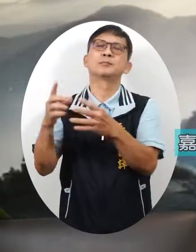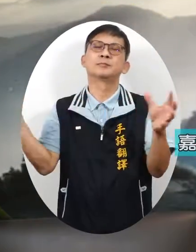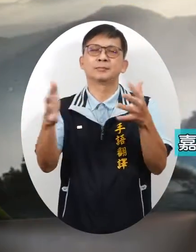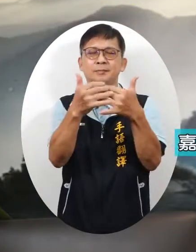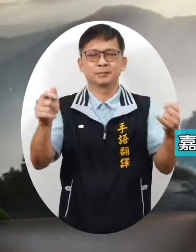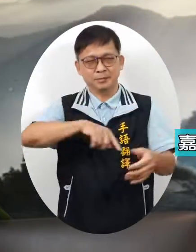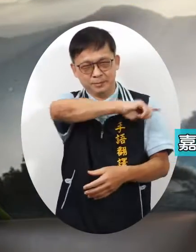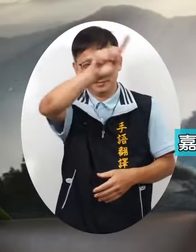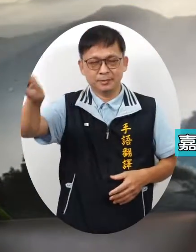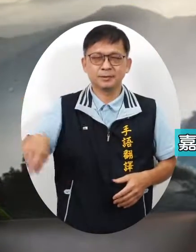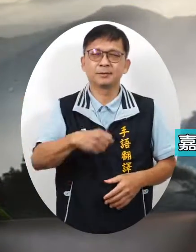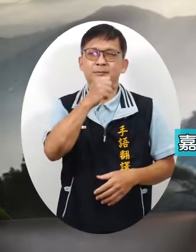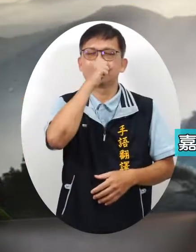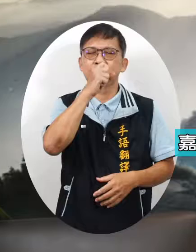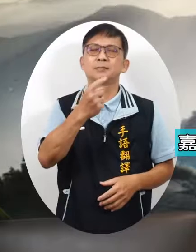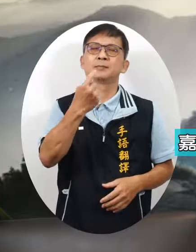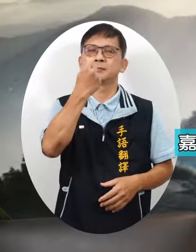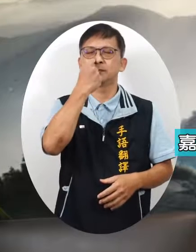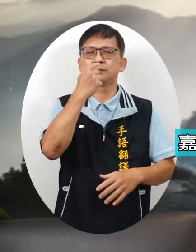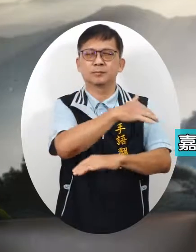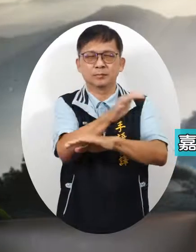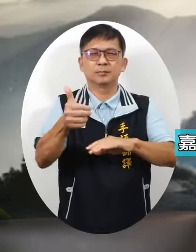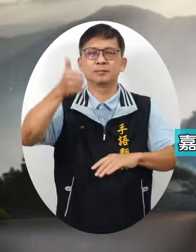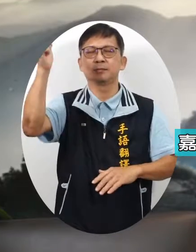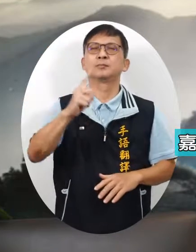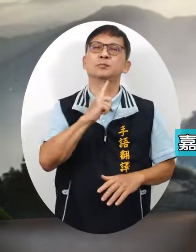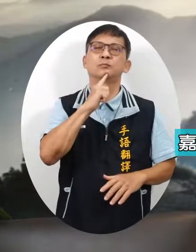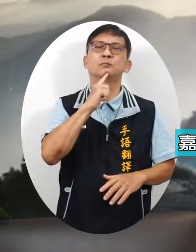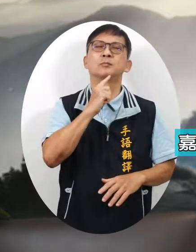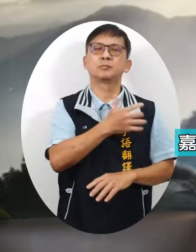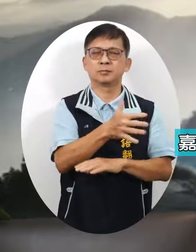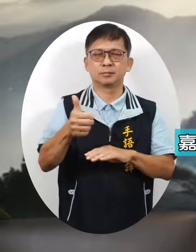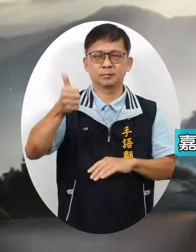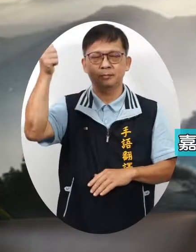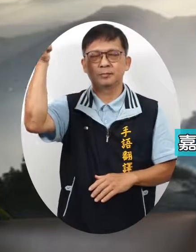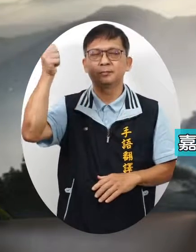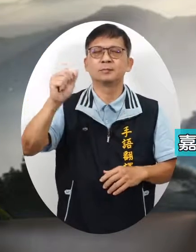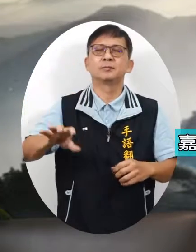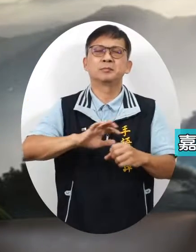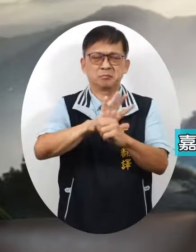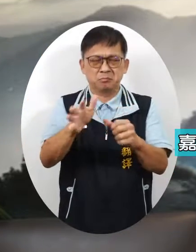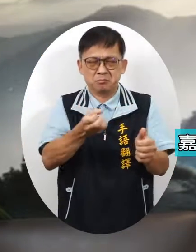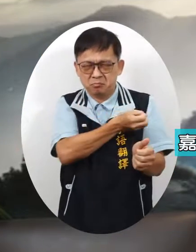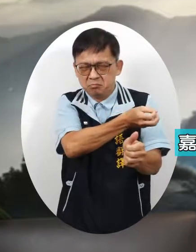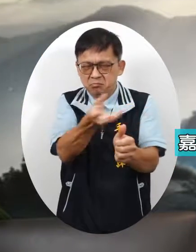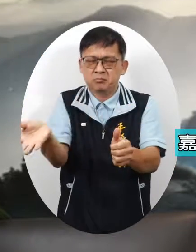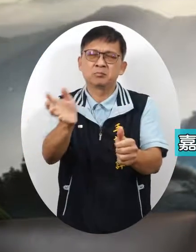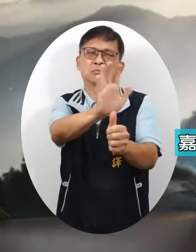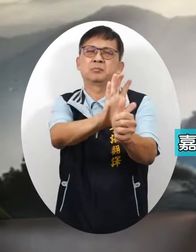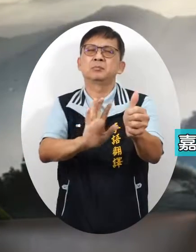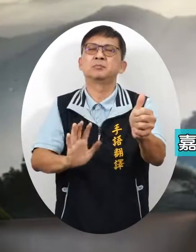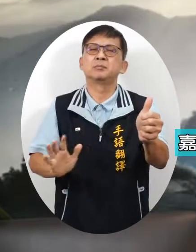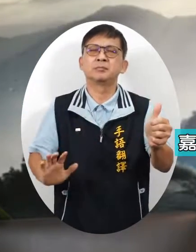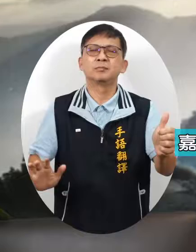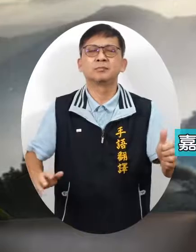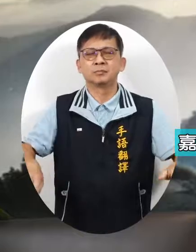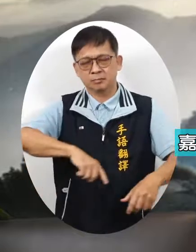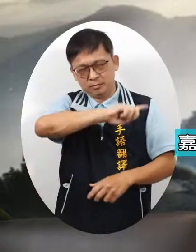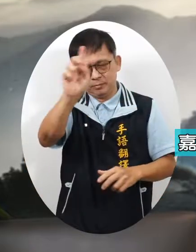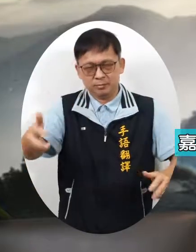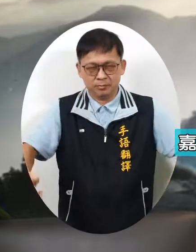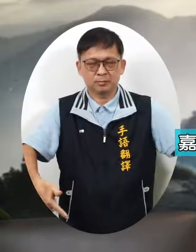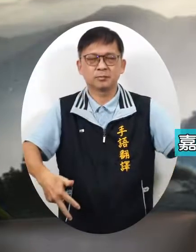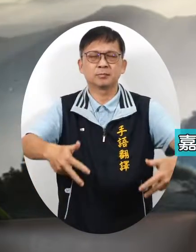各位同学，大家好，我是县长翁章良。在这次的疫情的影响底下，透过远